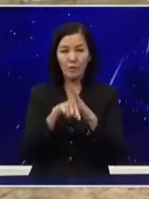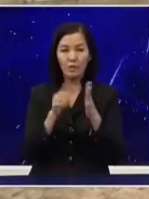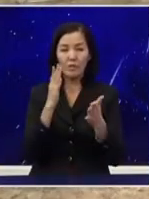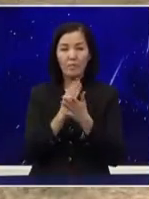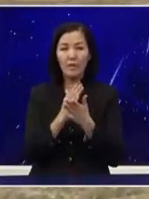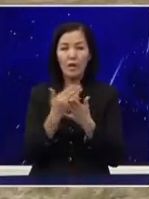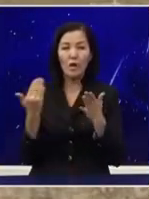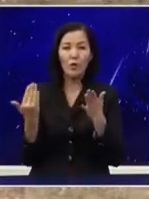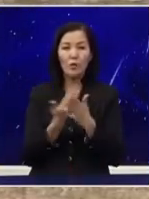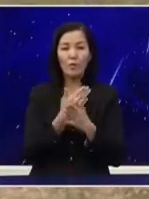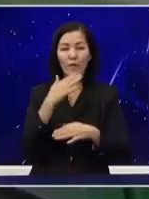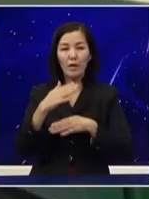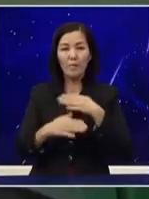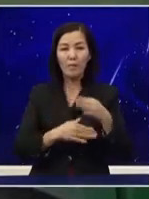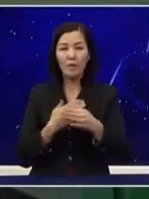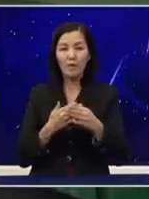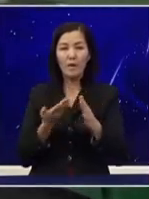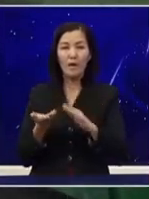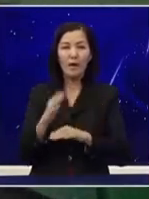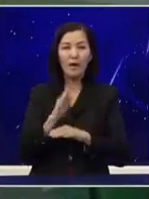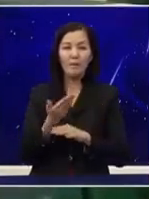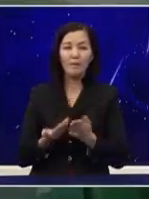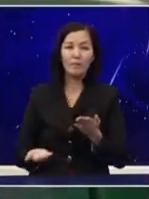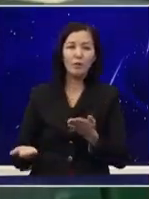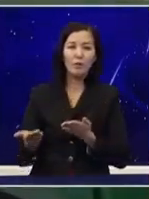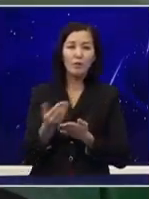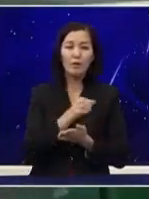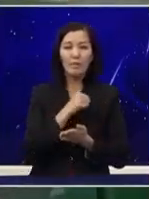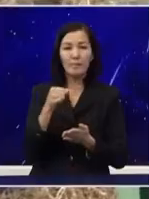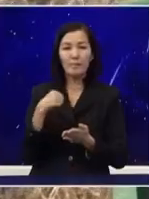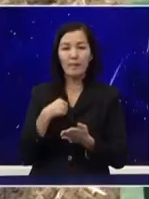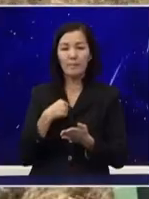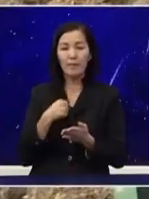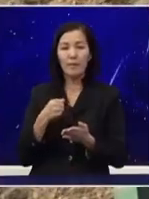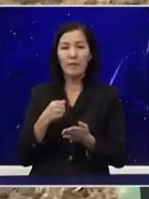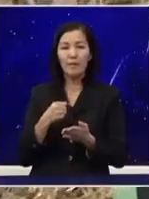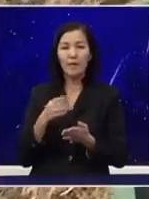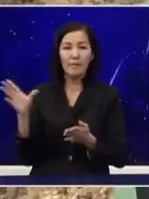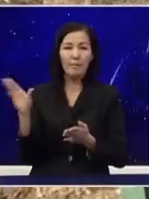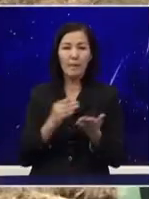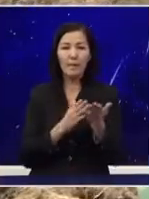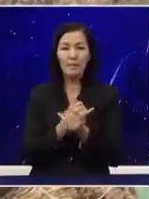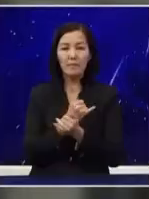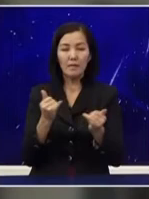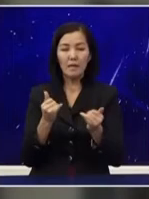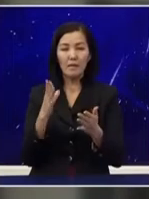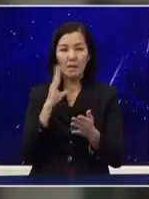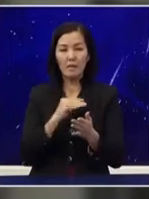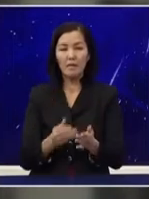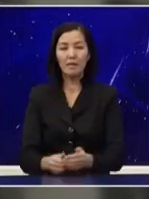үлгідегі қондырғы картопты қазып жинап, жүк көлігіне басып береді. Тіпті гектарына қанша өнім бергеніне дейін көрсетеді.